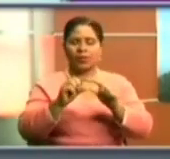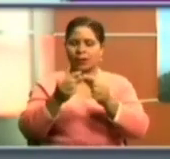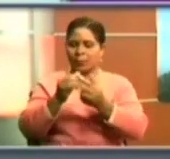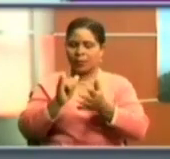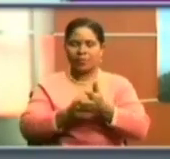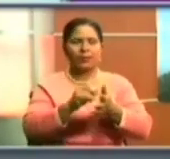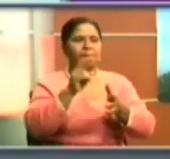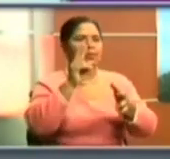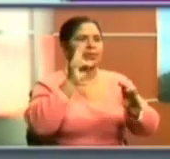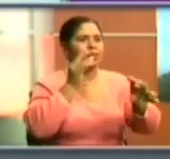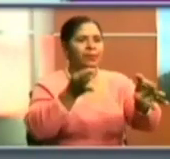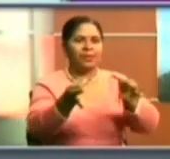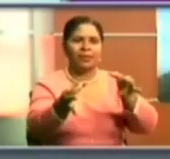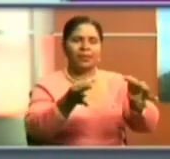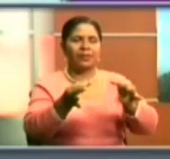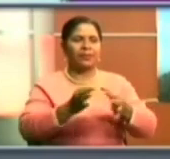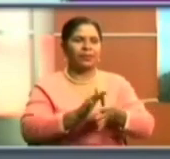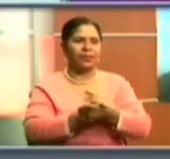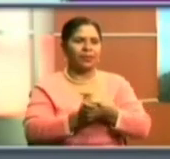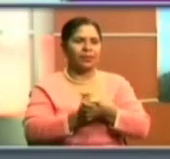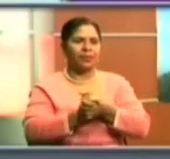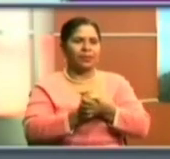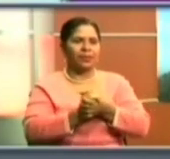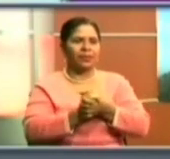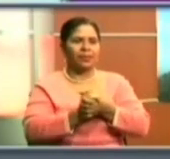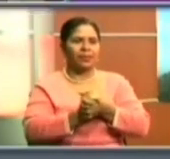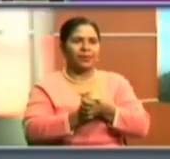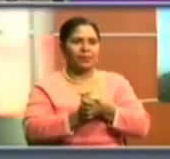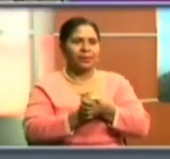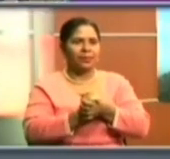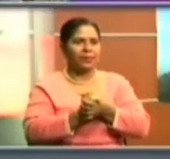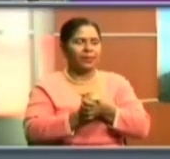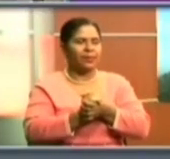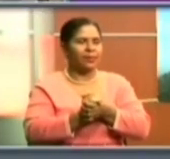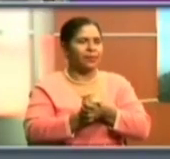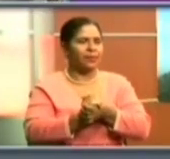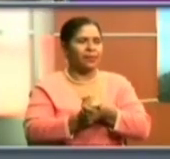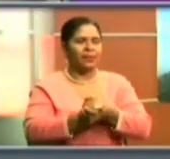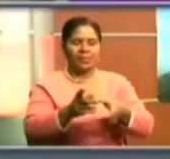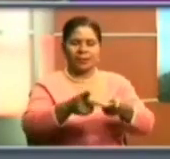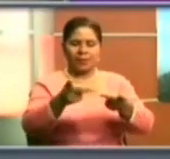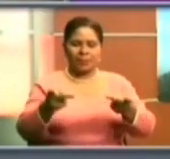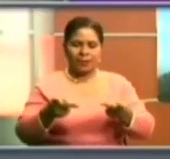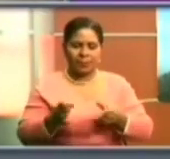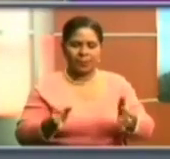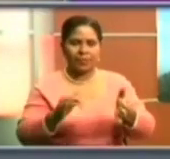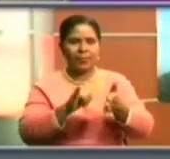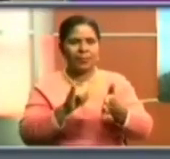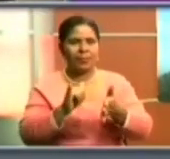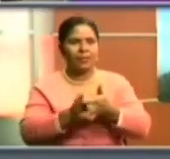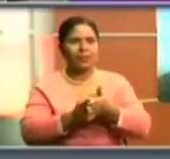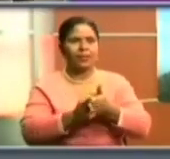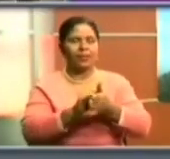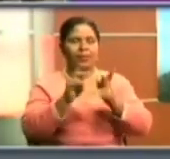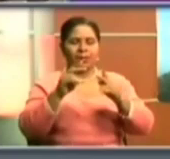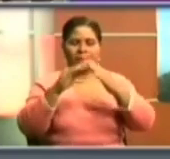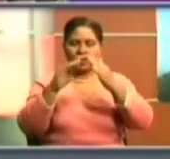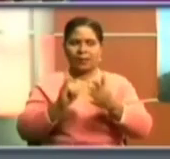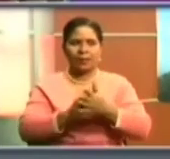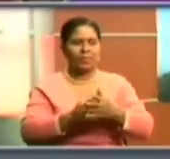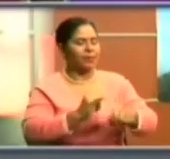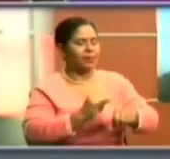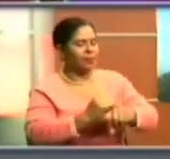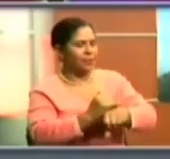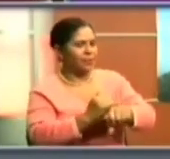Rodney d'Orléans avec Bernard Marseille, reportage. 5e recensement général sous population et habitat, Institut